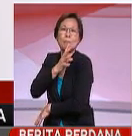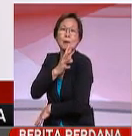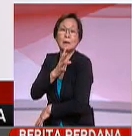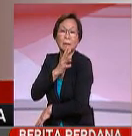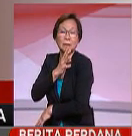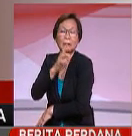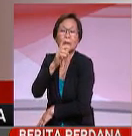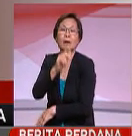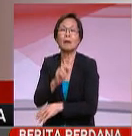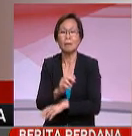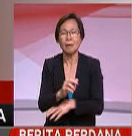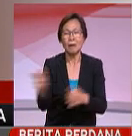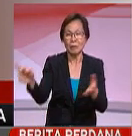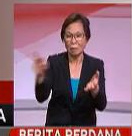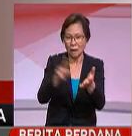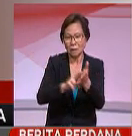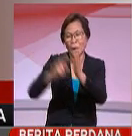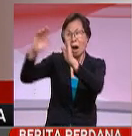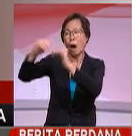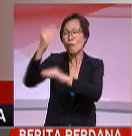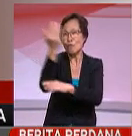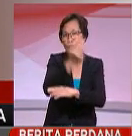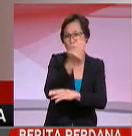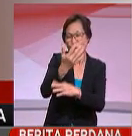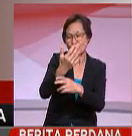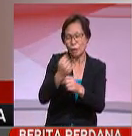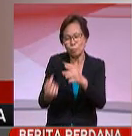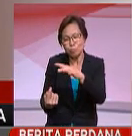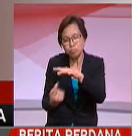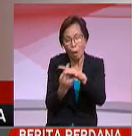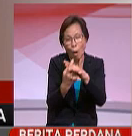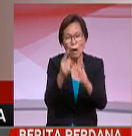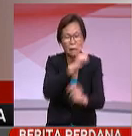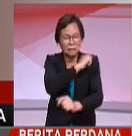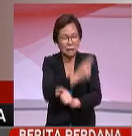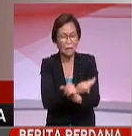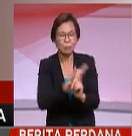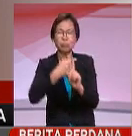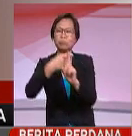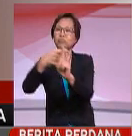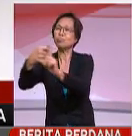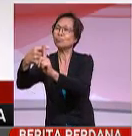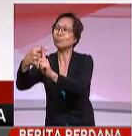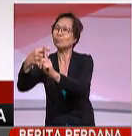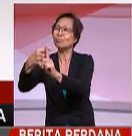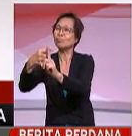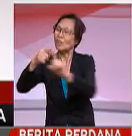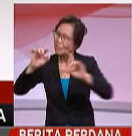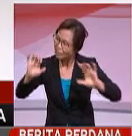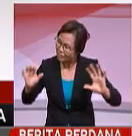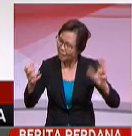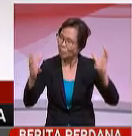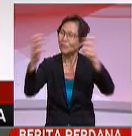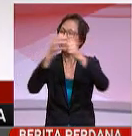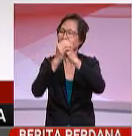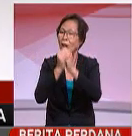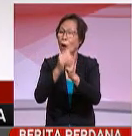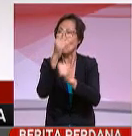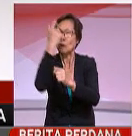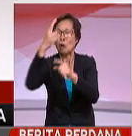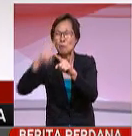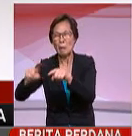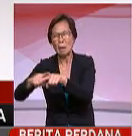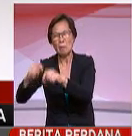Zainul, menerusi kenyataannya berharap filem ini dapat mencetuskan tenaga positif terhadap sambutan Tahun Baharu yang berikutan